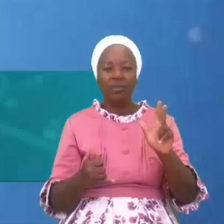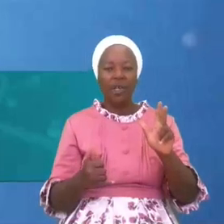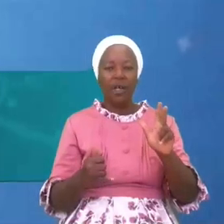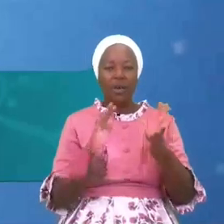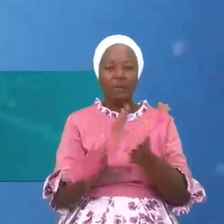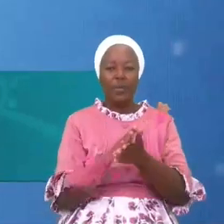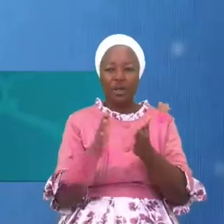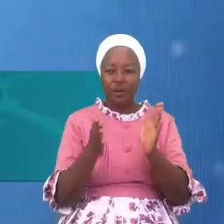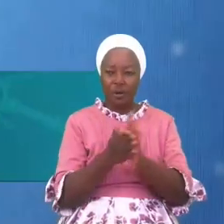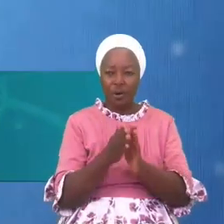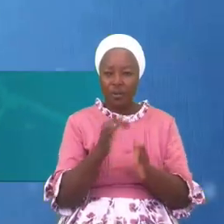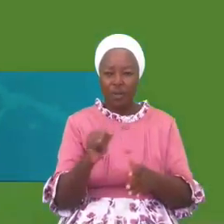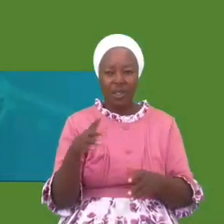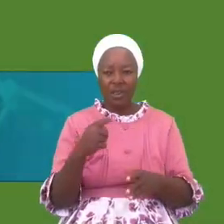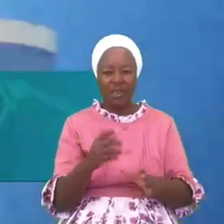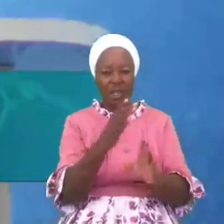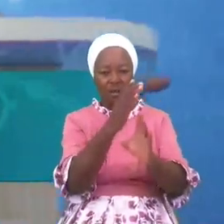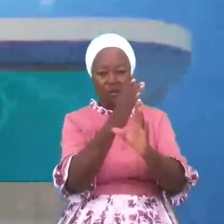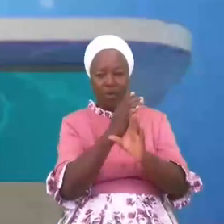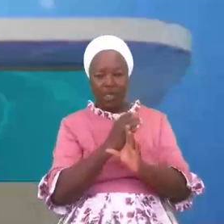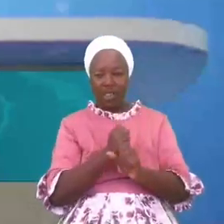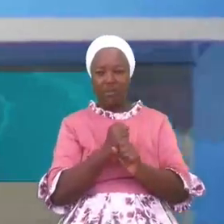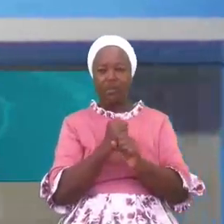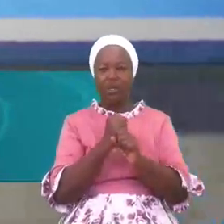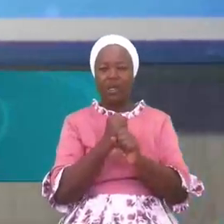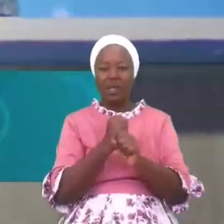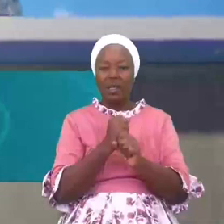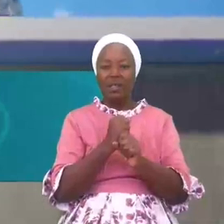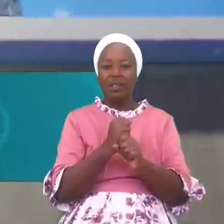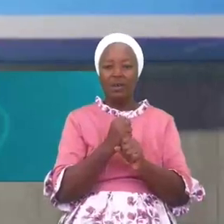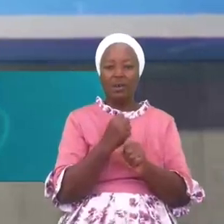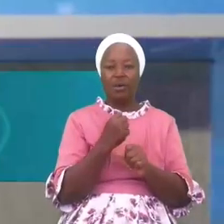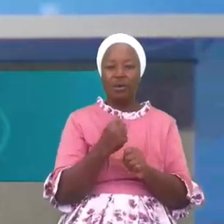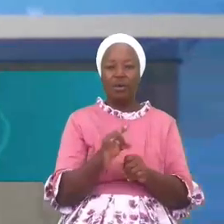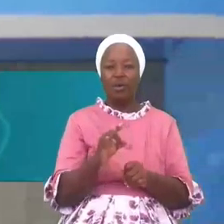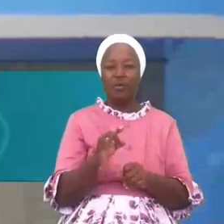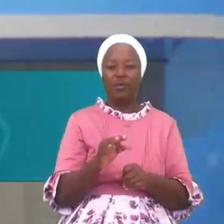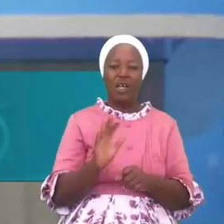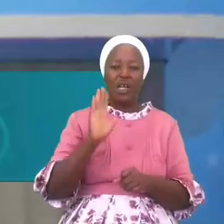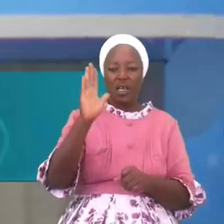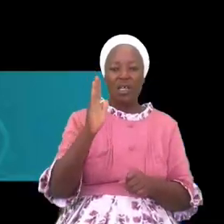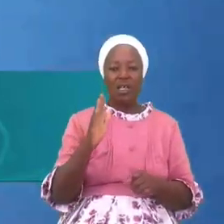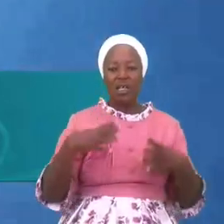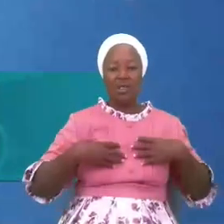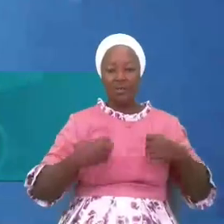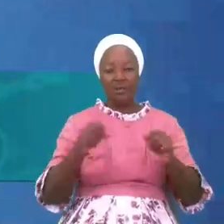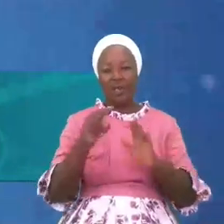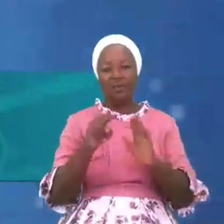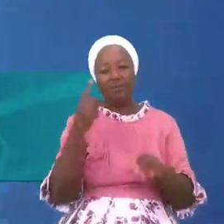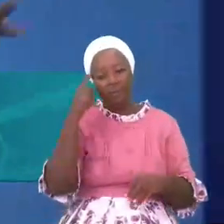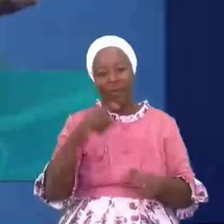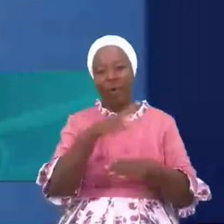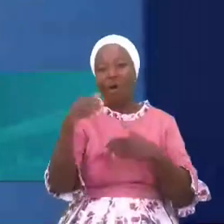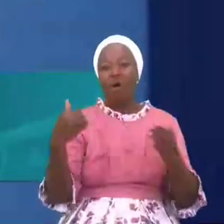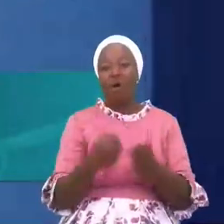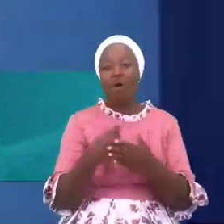devenir les récipiendaires de sa guérison pour tous les chercheurs.